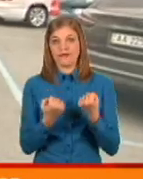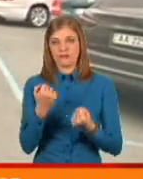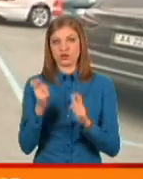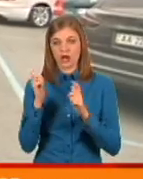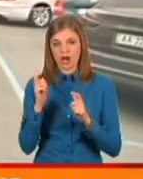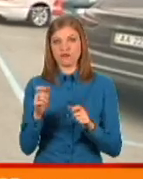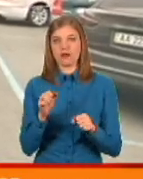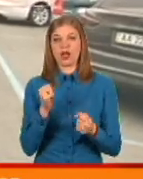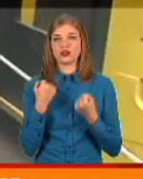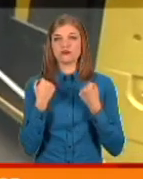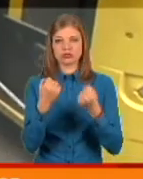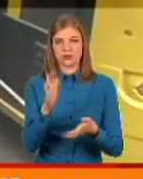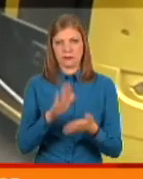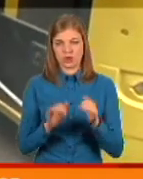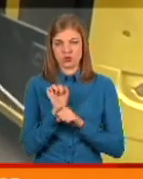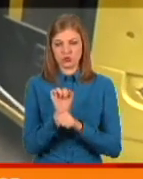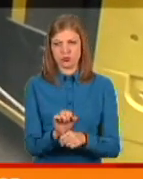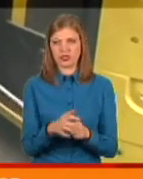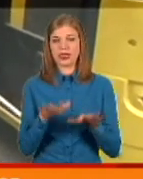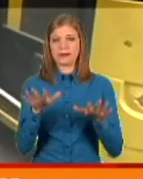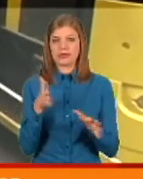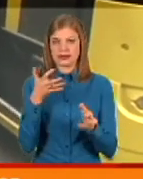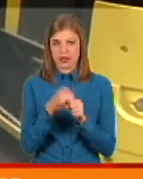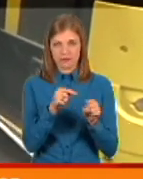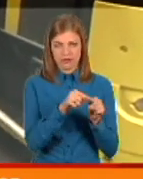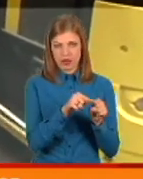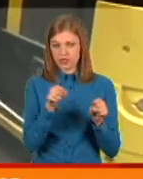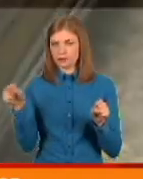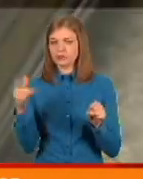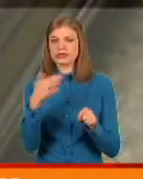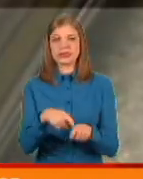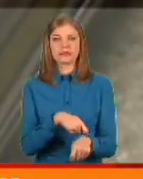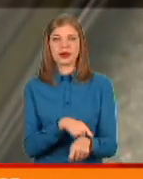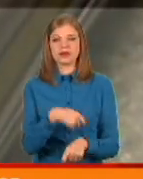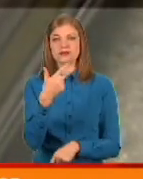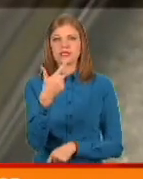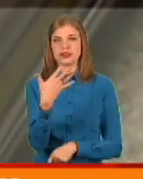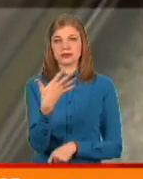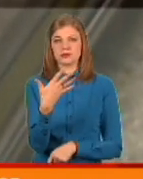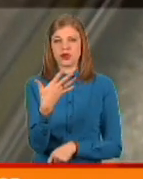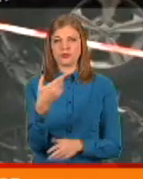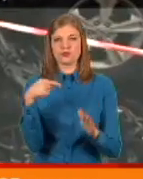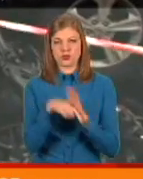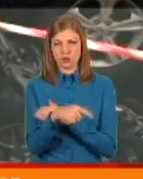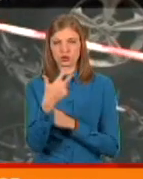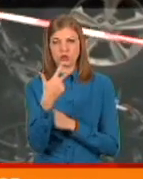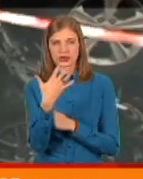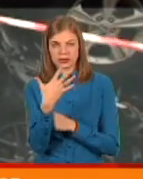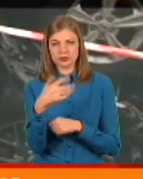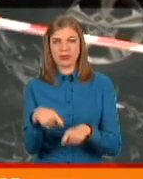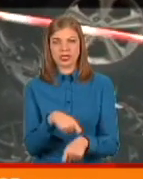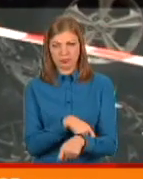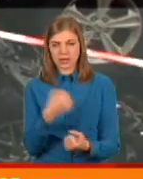КАМАЗу мчав без зупину. Від місця аварії до цієї автівки скільки метрів? 35. Тобто десь 35